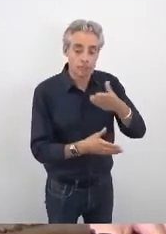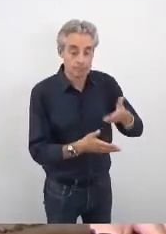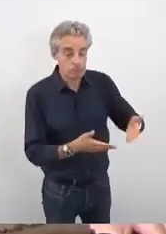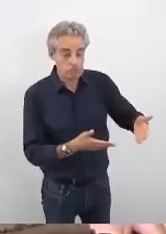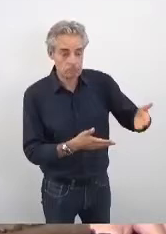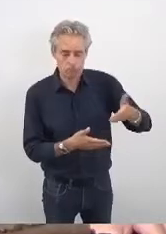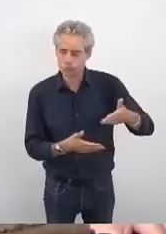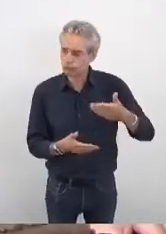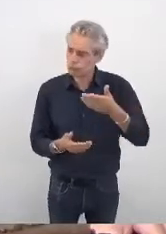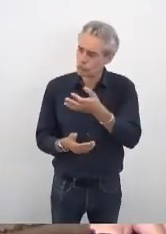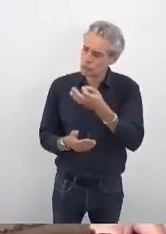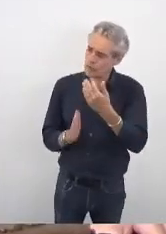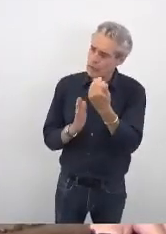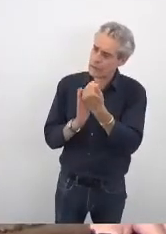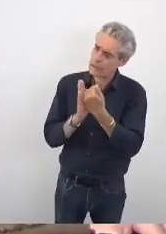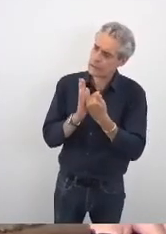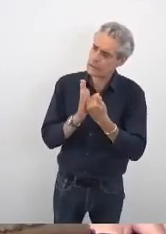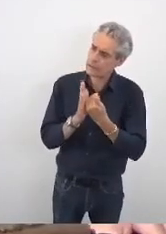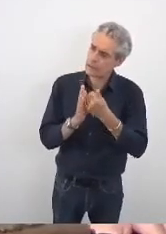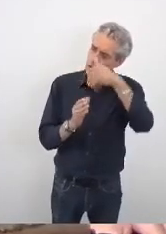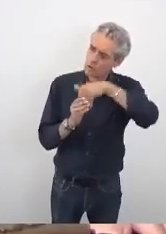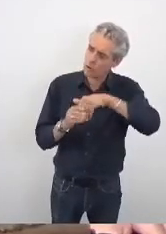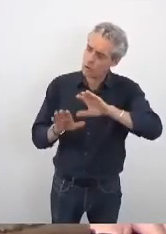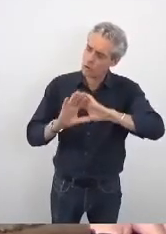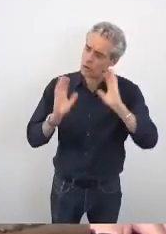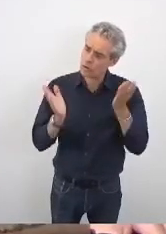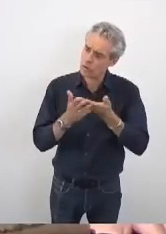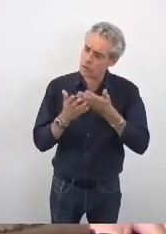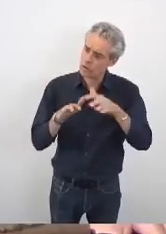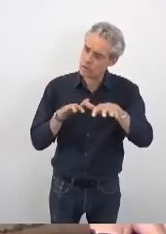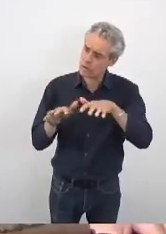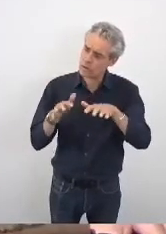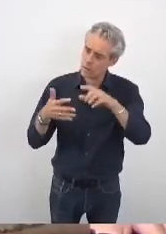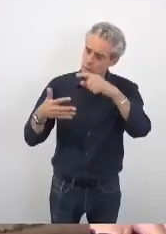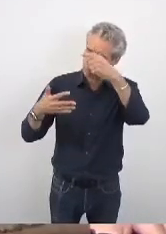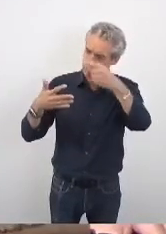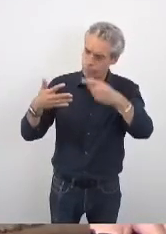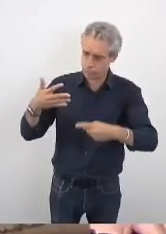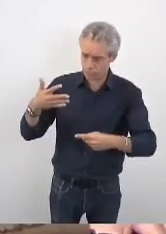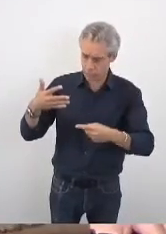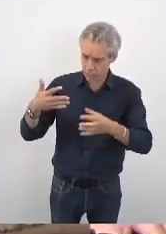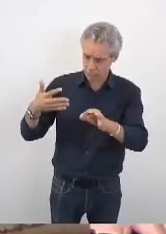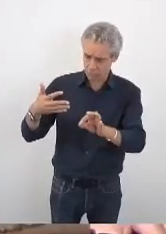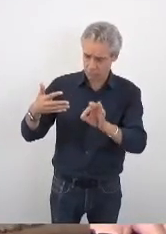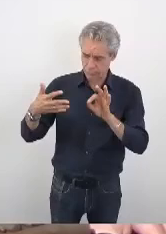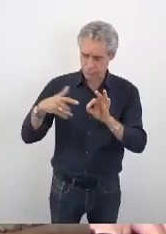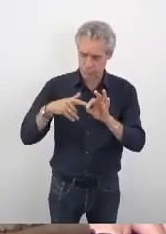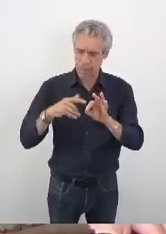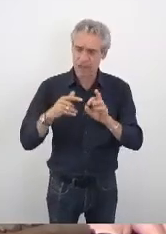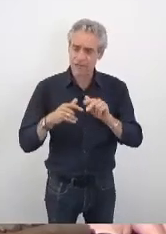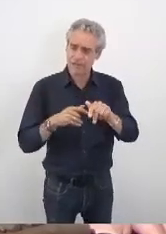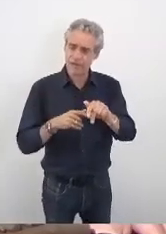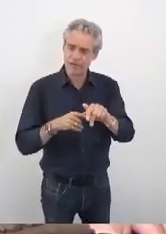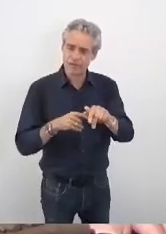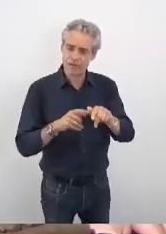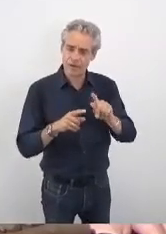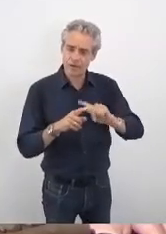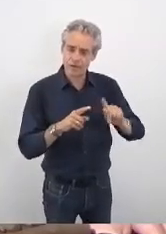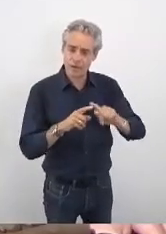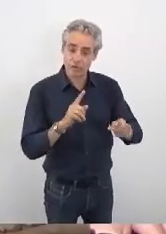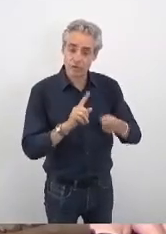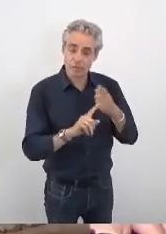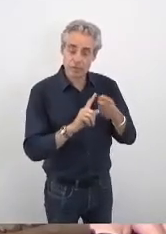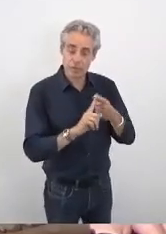puisque vous avez listé dans l'ensemble des dispositions, vous avez mentionné que vous alliez faire des choses